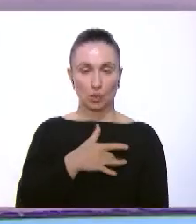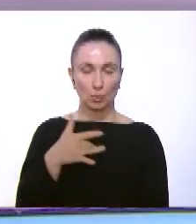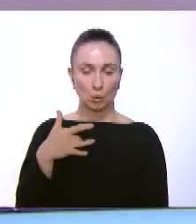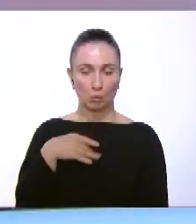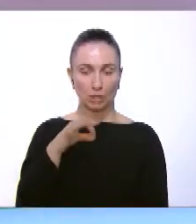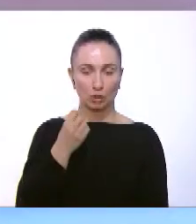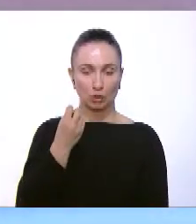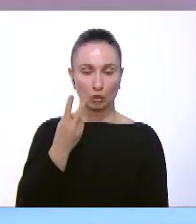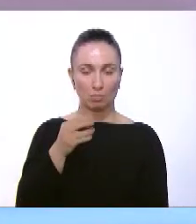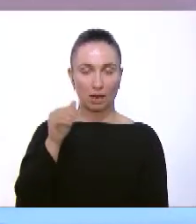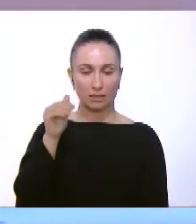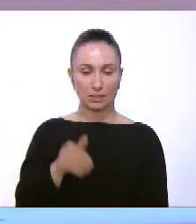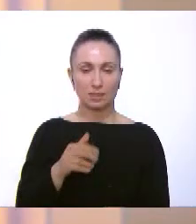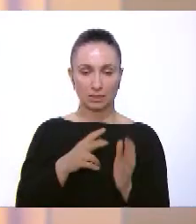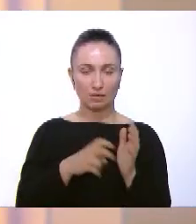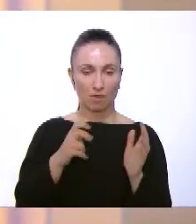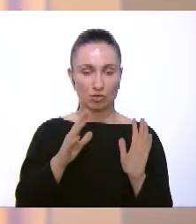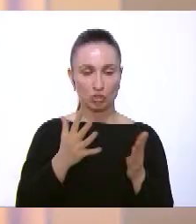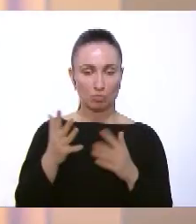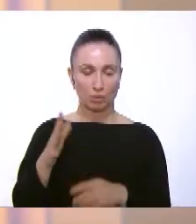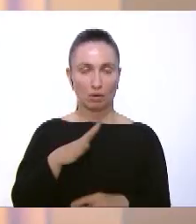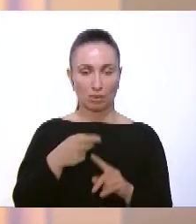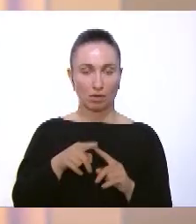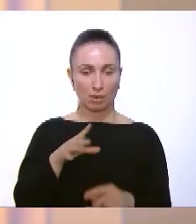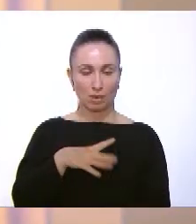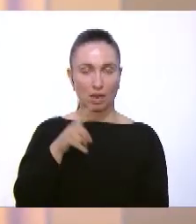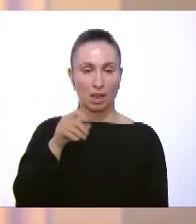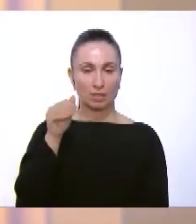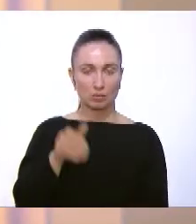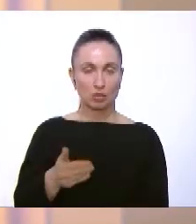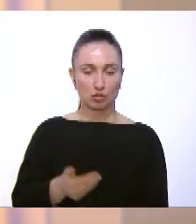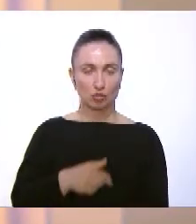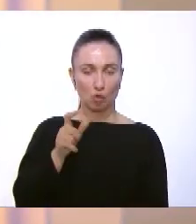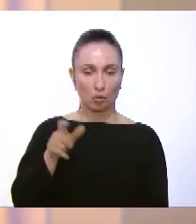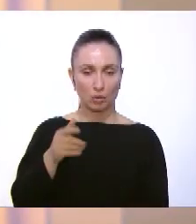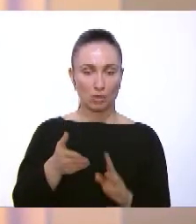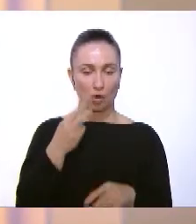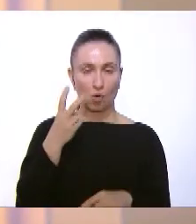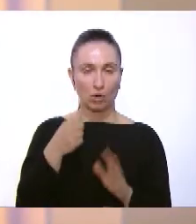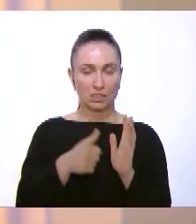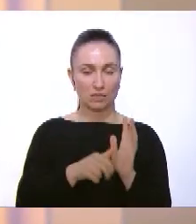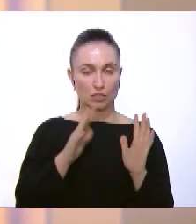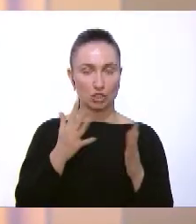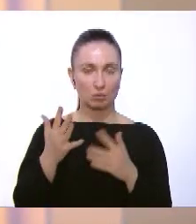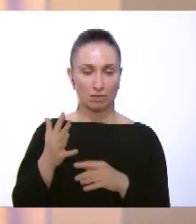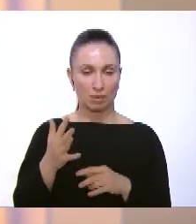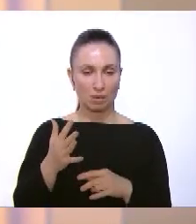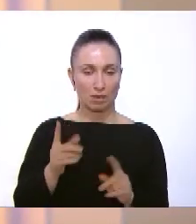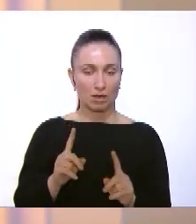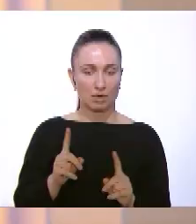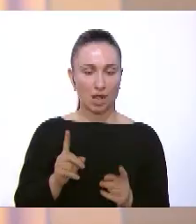ტუბერკულოზის 12800 შემთხვევა. ეს იყო 100,000 მცხოვრებზე 206 შემთხვევა. ეხლა